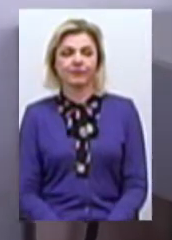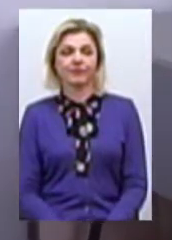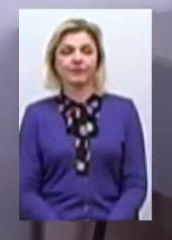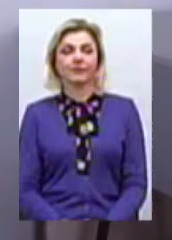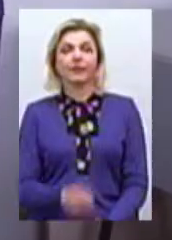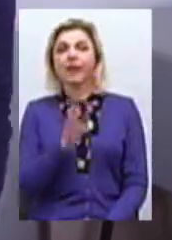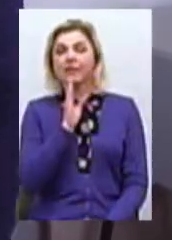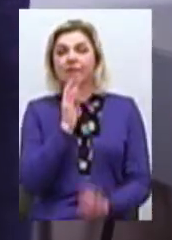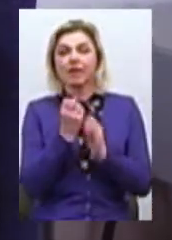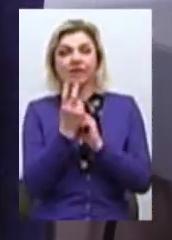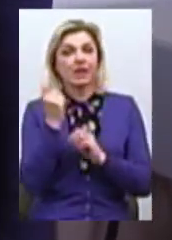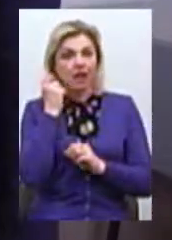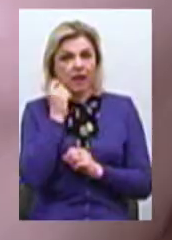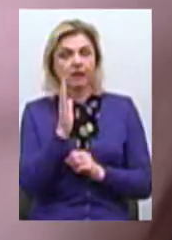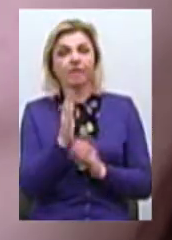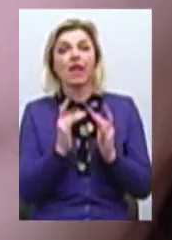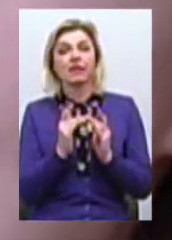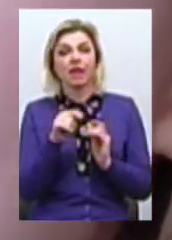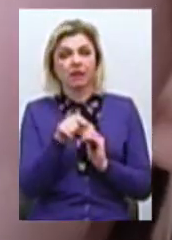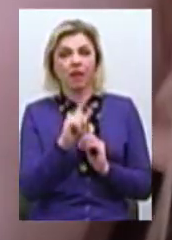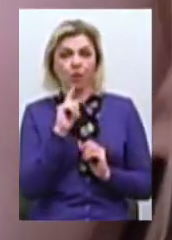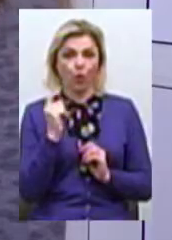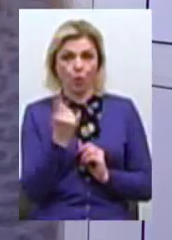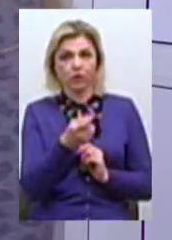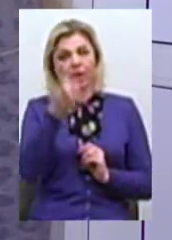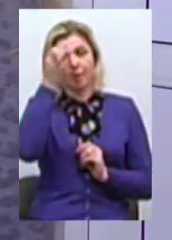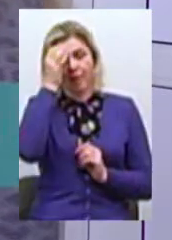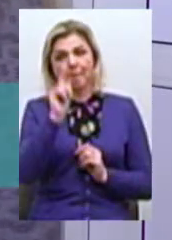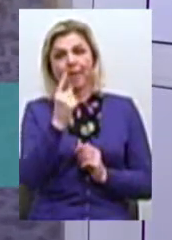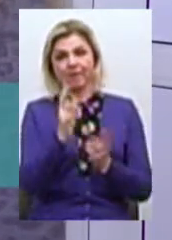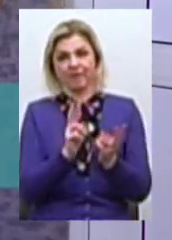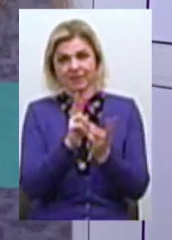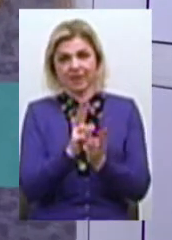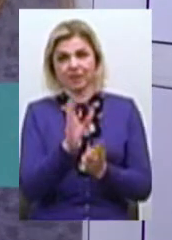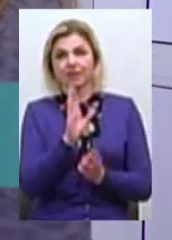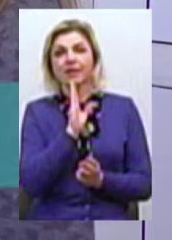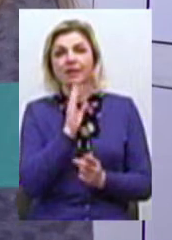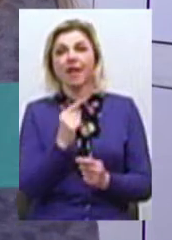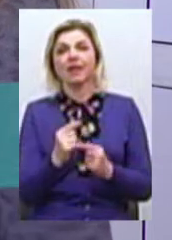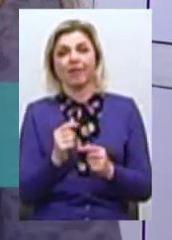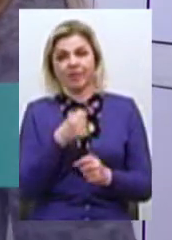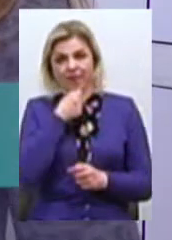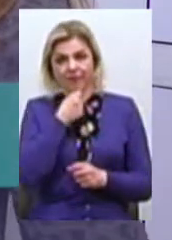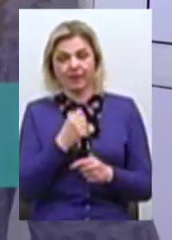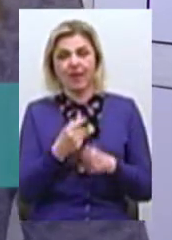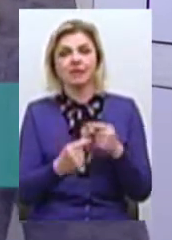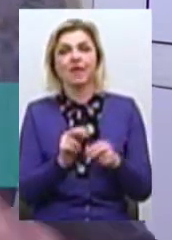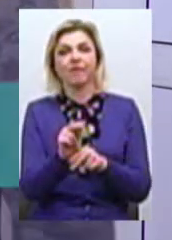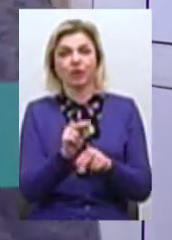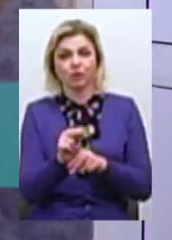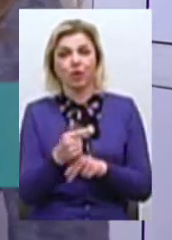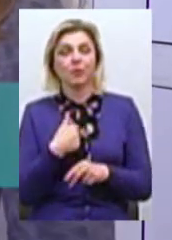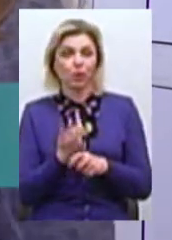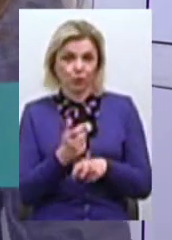Найстарійша Христина в інтернаті рік. Пригадує першу зустріч з наставницею. Мені дуже сподобалося. Я хотіла